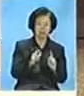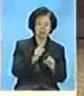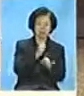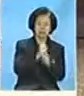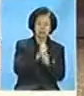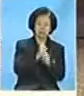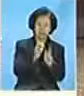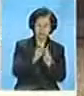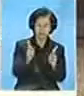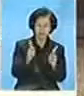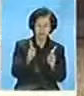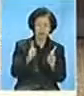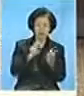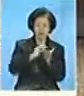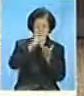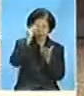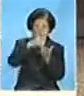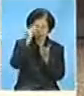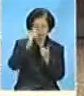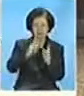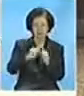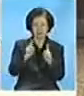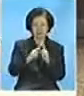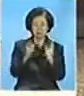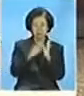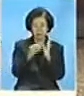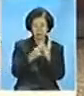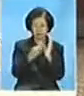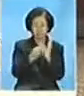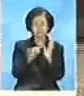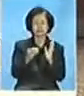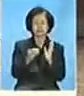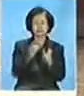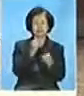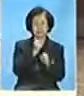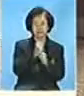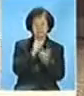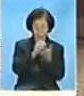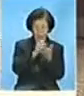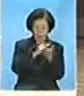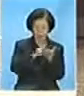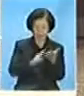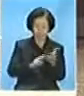ช้เวลาในการศึกษาจัดสัมมนานะฮะทำรายงาน